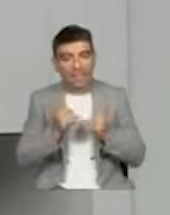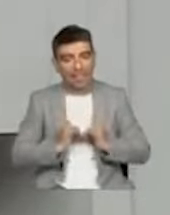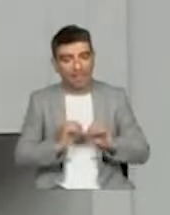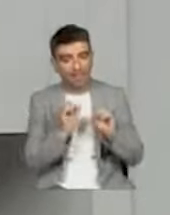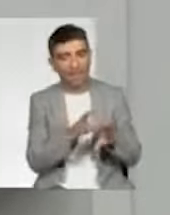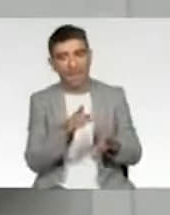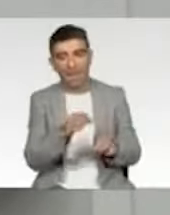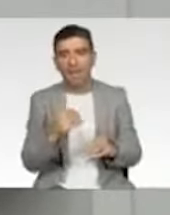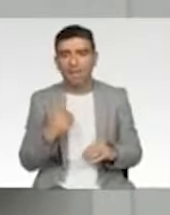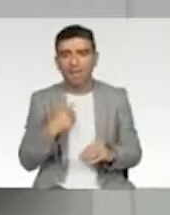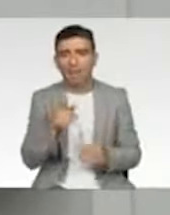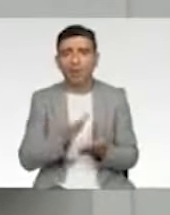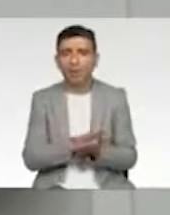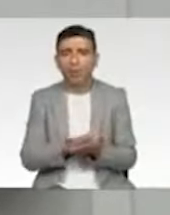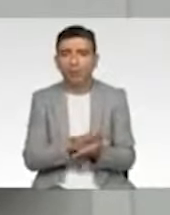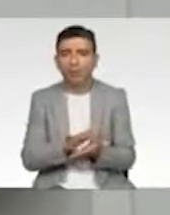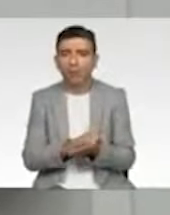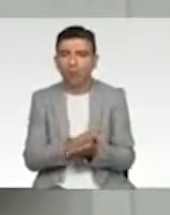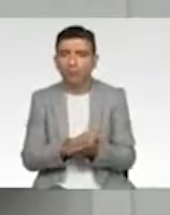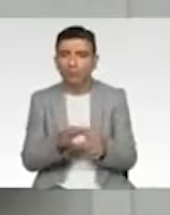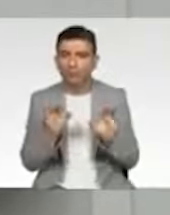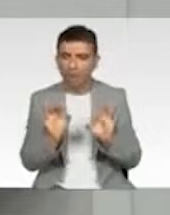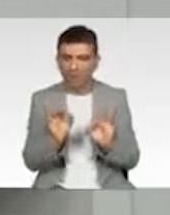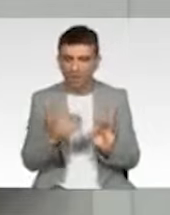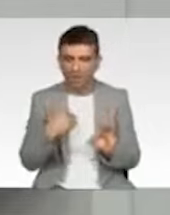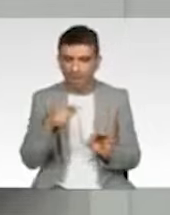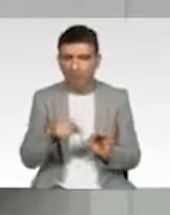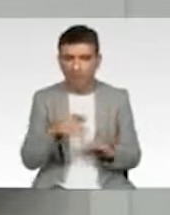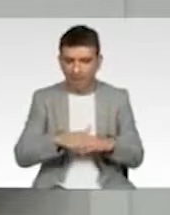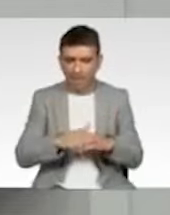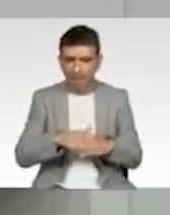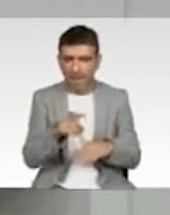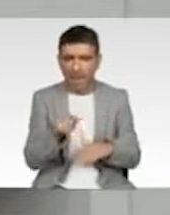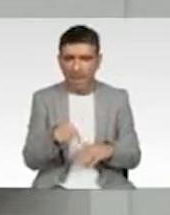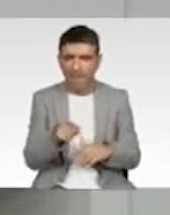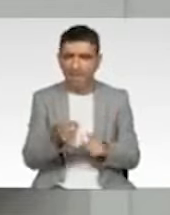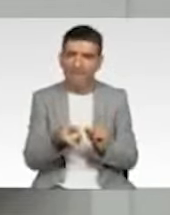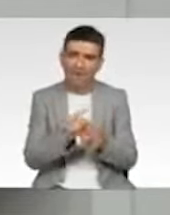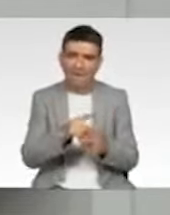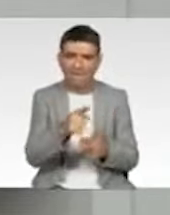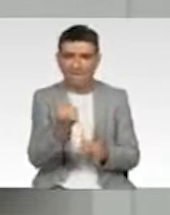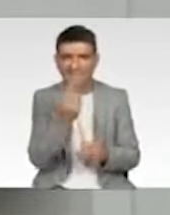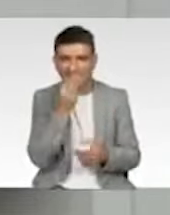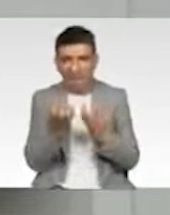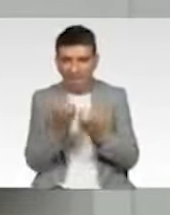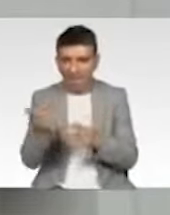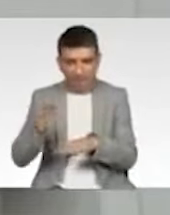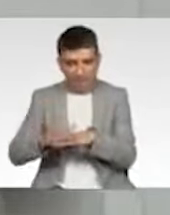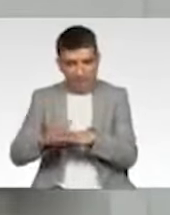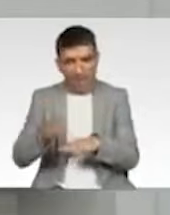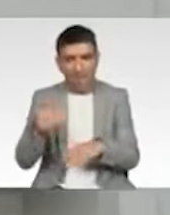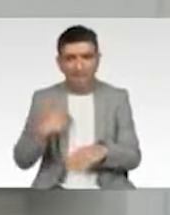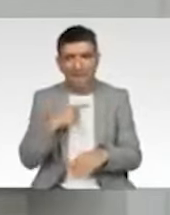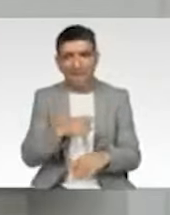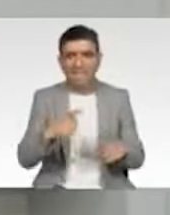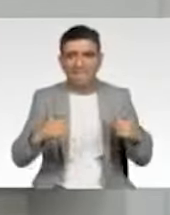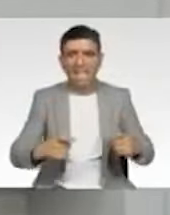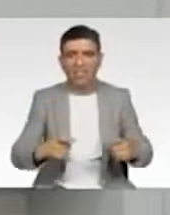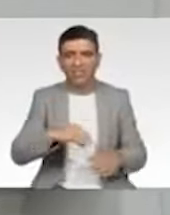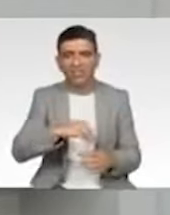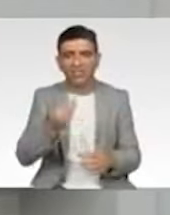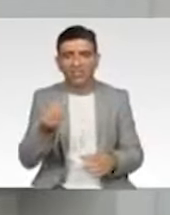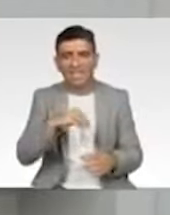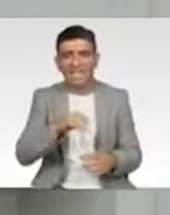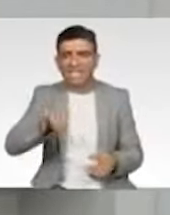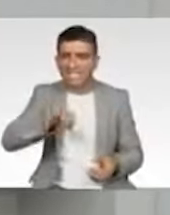Evet, şimdi top top yapmaya başlayacağım. Siz orada başka tarifi yaparken. Bir arada da tencerede